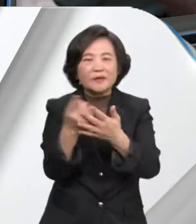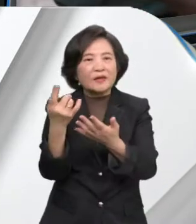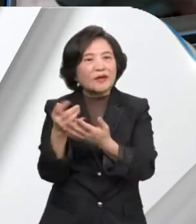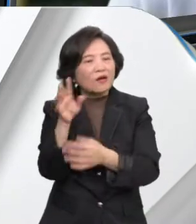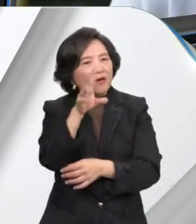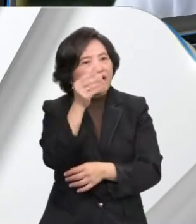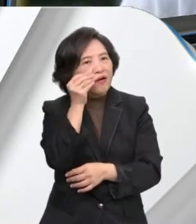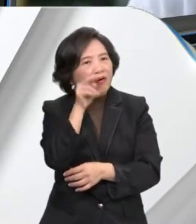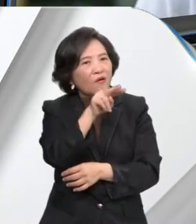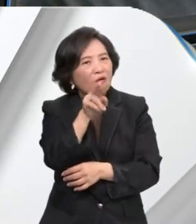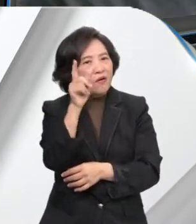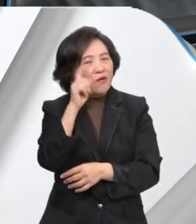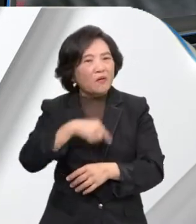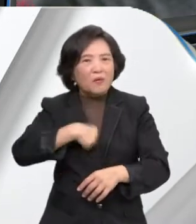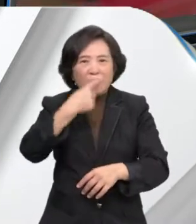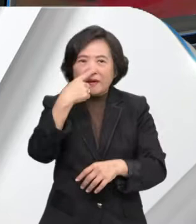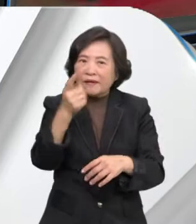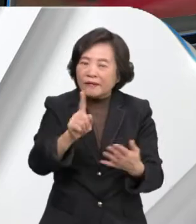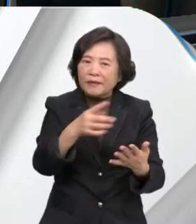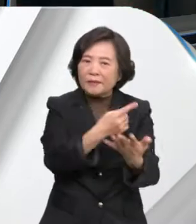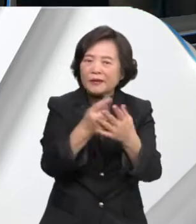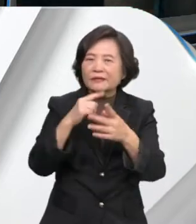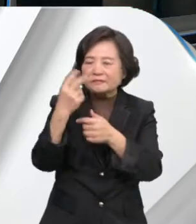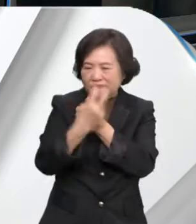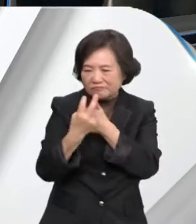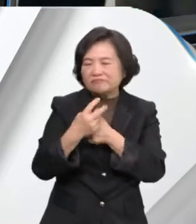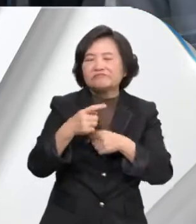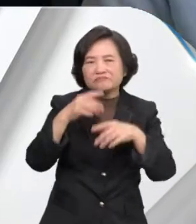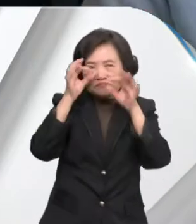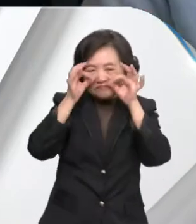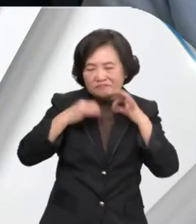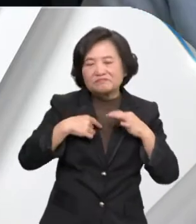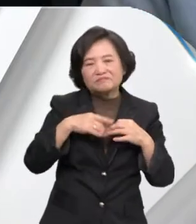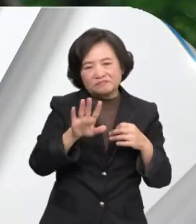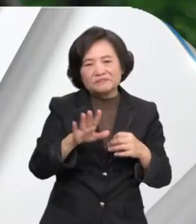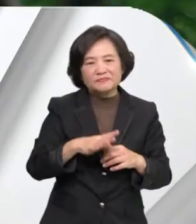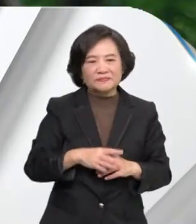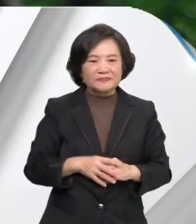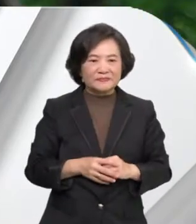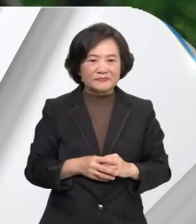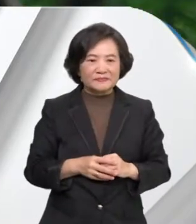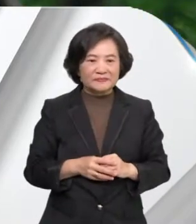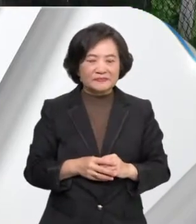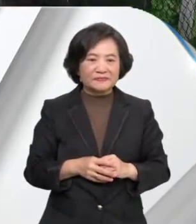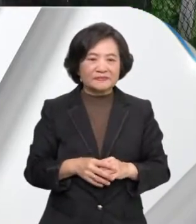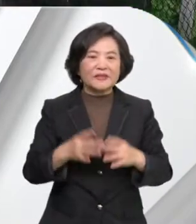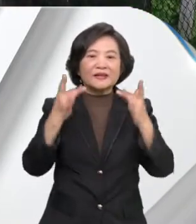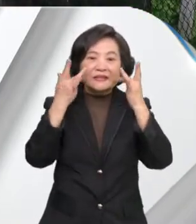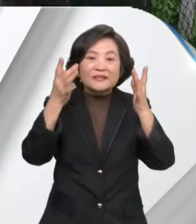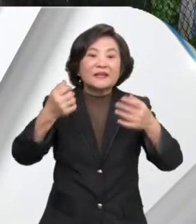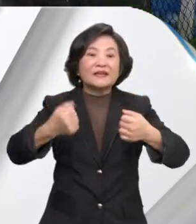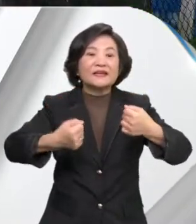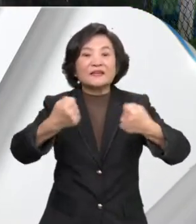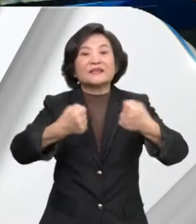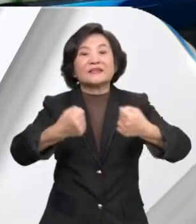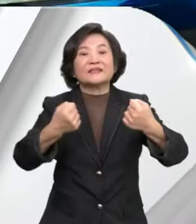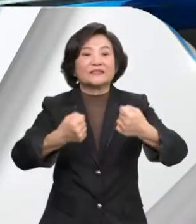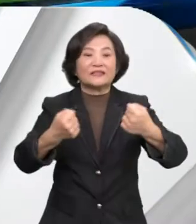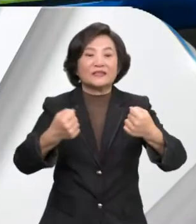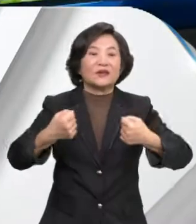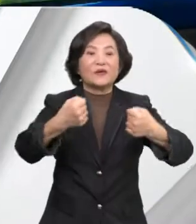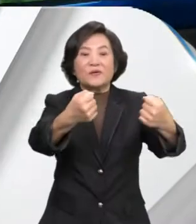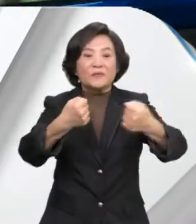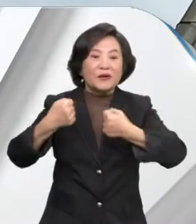此我的经验有无穷种的分享。 买菜价来哟、啊！阿